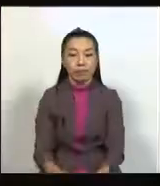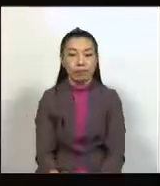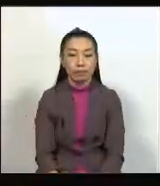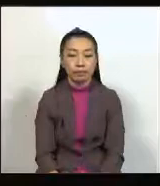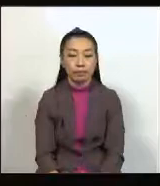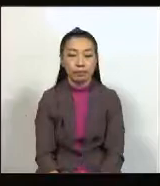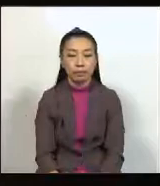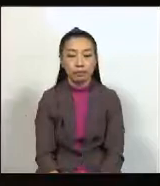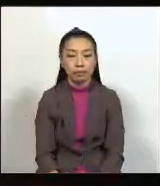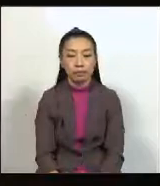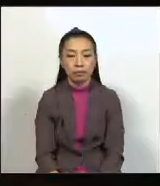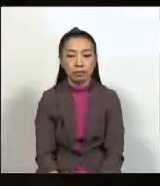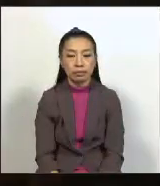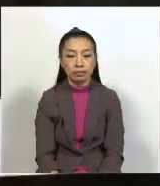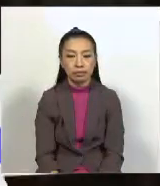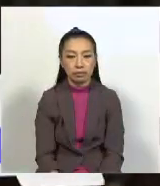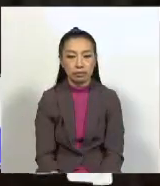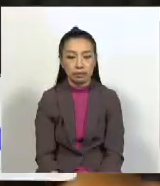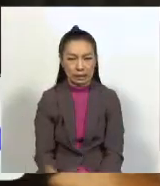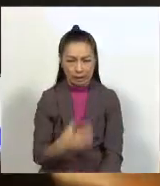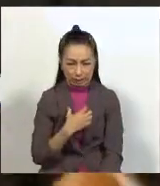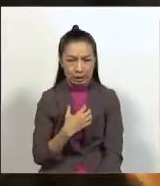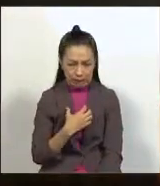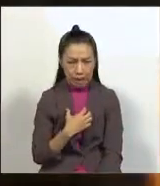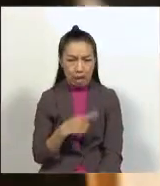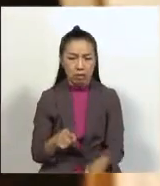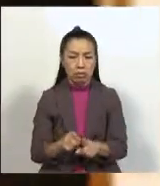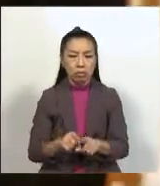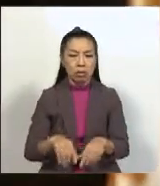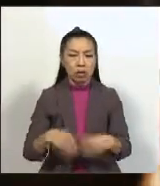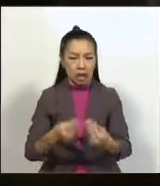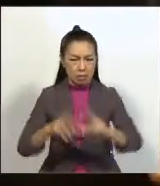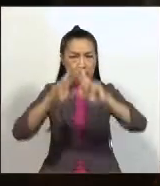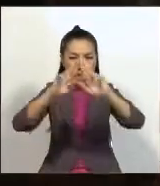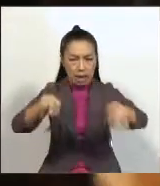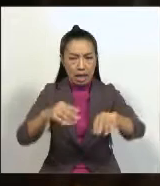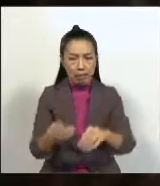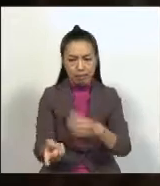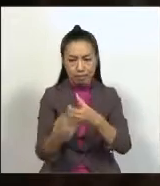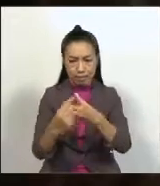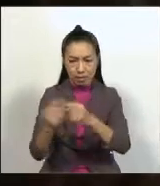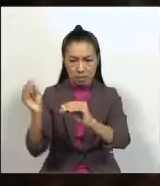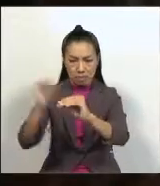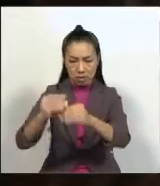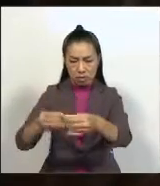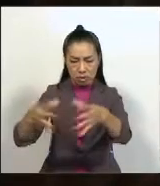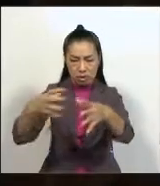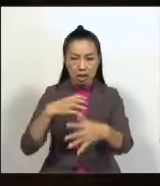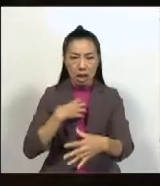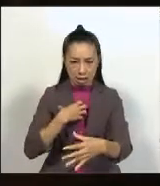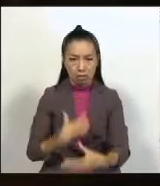ก็อยากให้ได้นะใจผมอยากให้ได้ก็อยากให้มีร้านค้าเข้ามาร่วมกันมากๆนะครับมันก็จะคึก